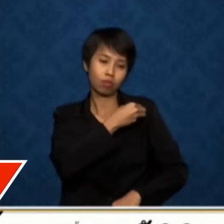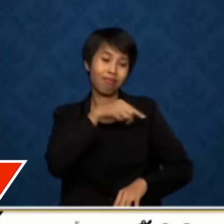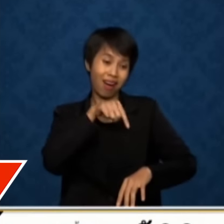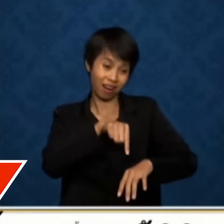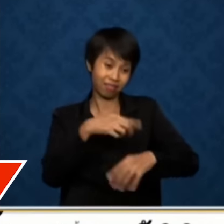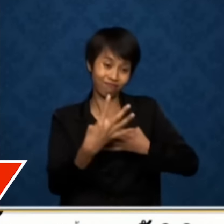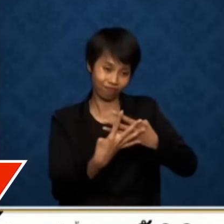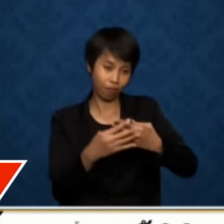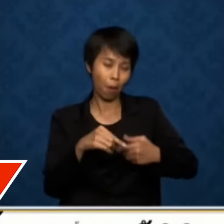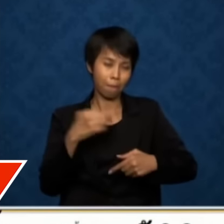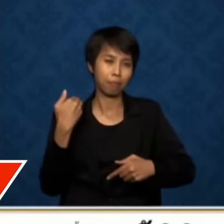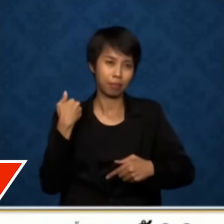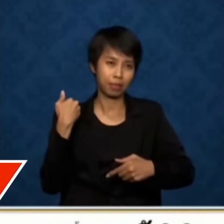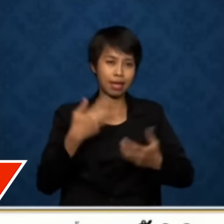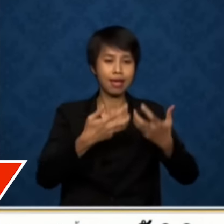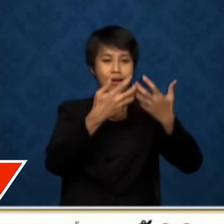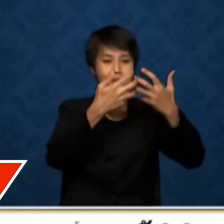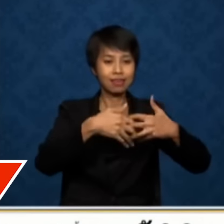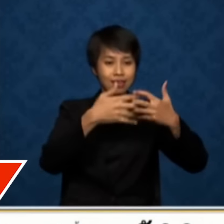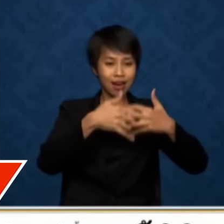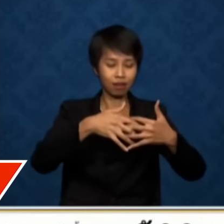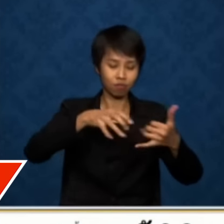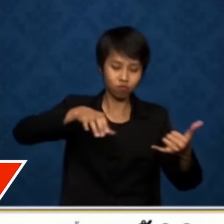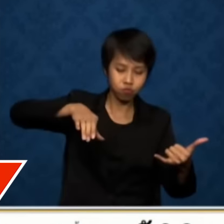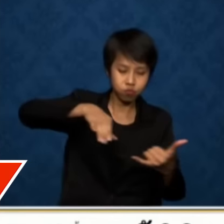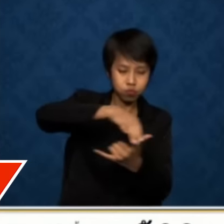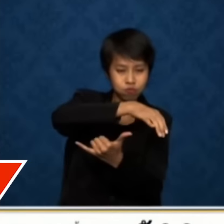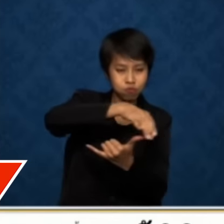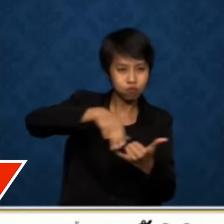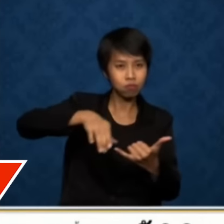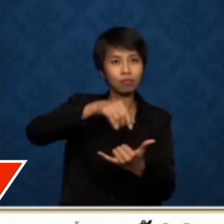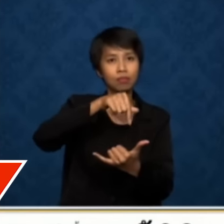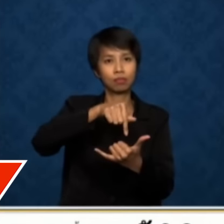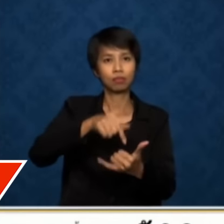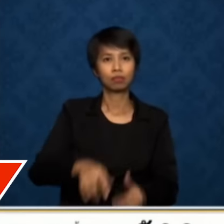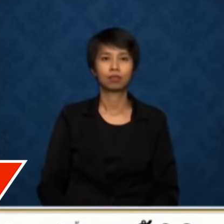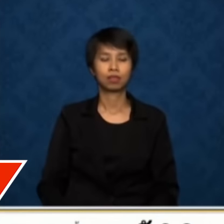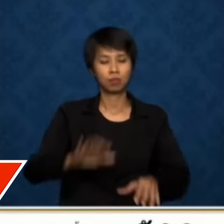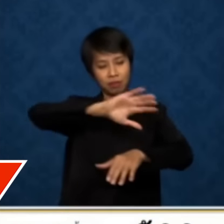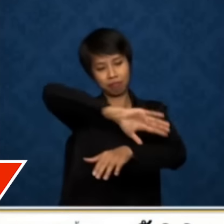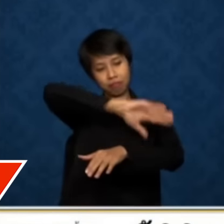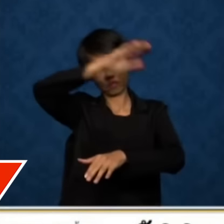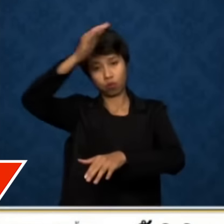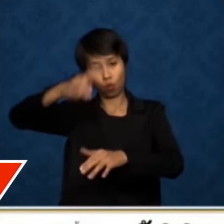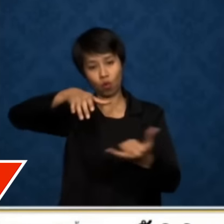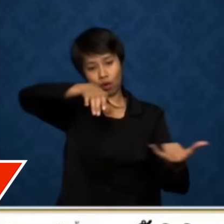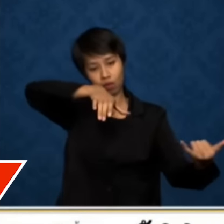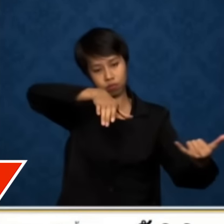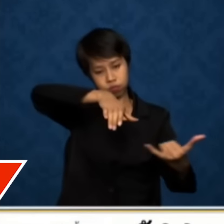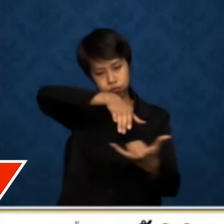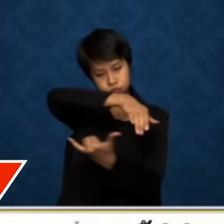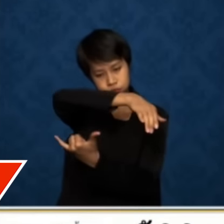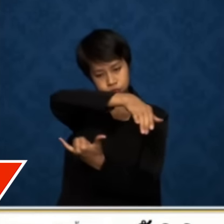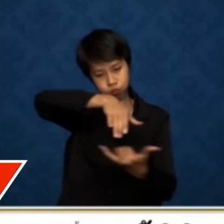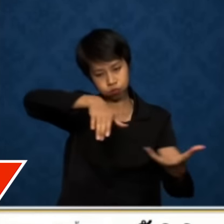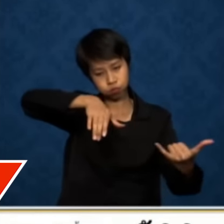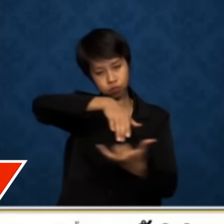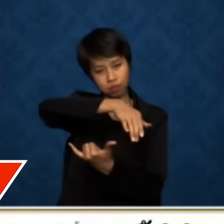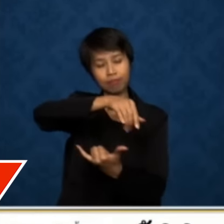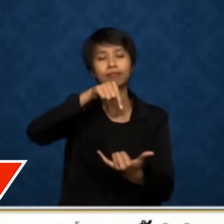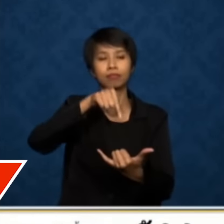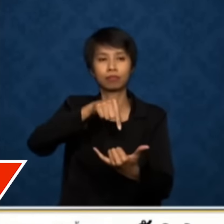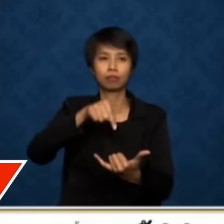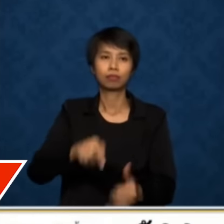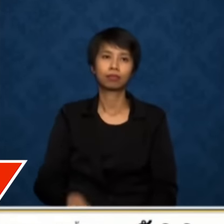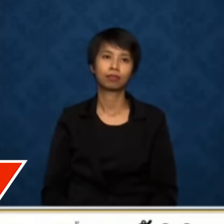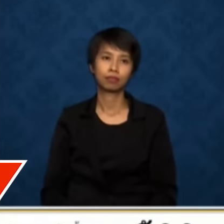CT ครับเครื่อง CT คือเครื่องเอ็กซเรย์คอมพิวเตอร์ไอ้ที่มันเป็นอุโมงค์อะฮะเข้าไป5นาที10นาทีไอ้อุโมงค์นั้นน่ะเข้าไปแป๊บเดีย